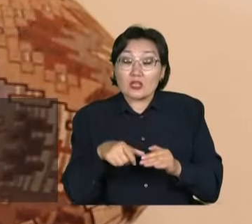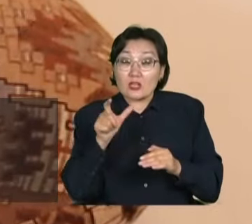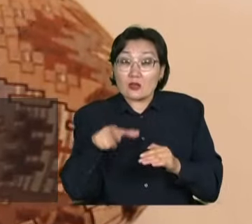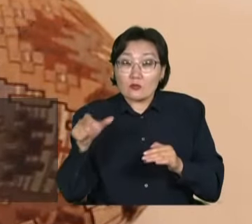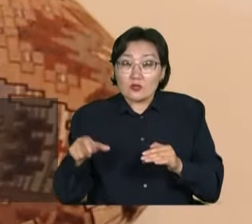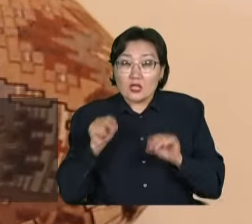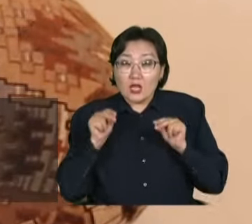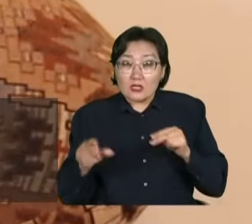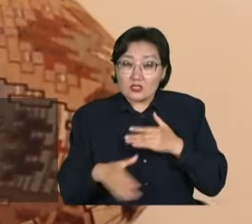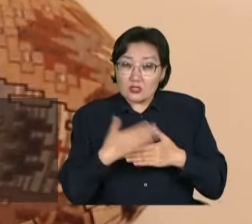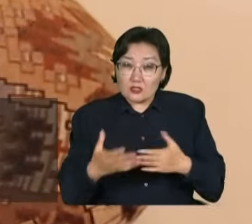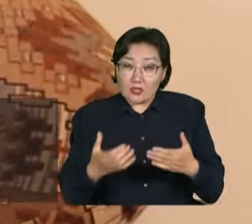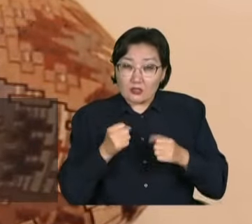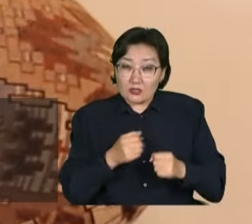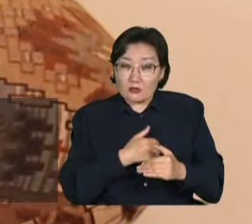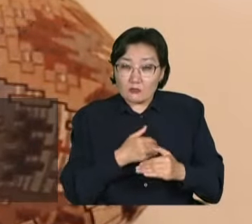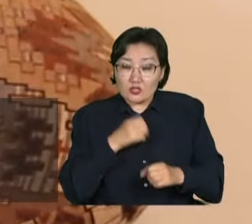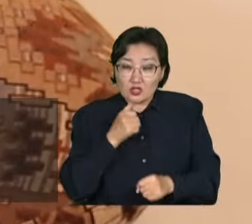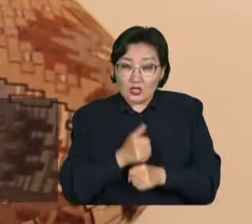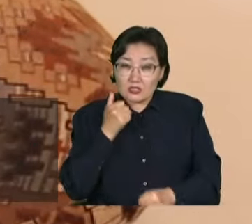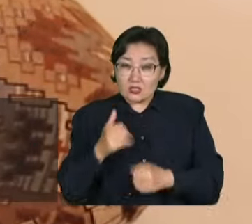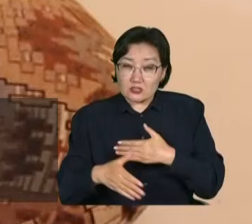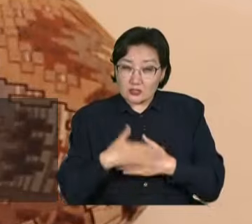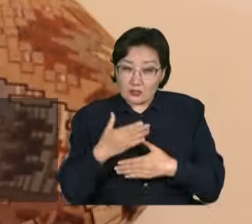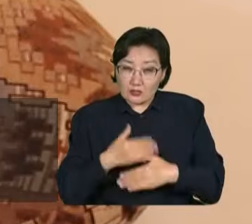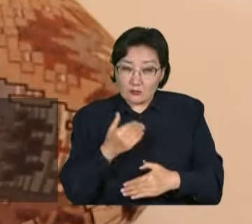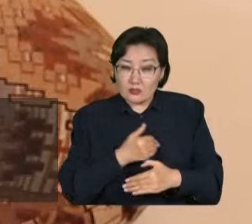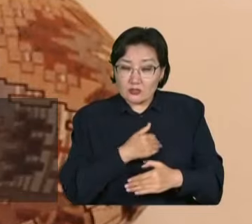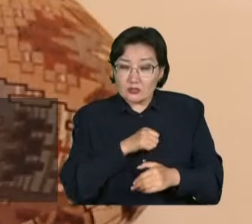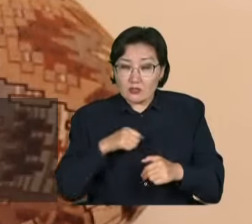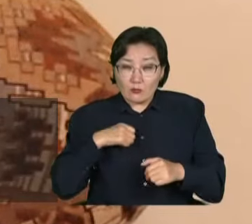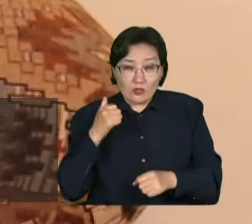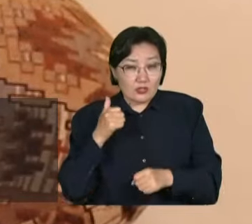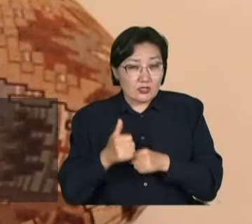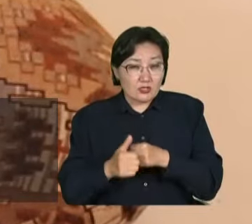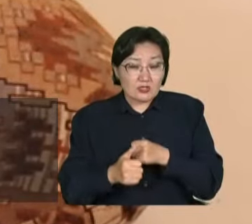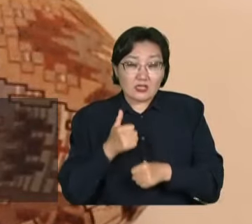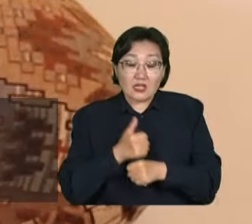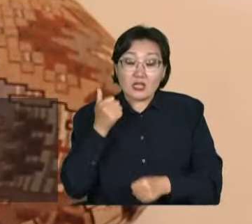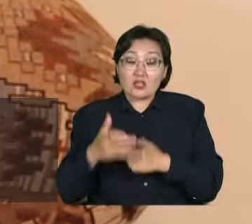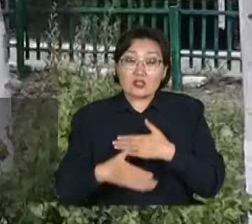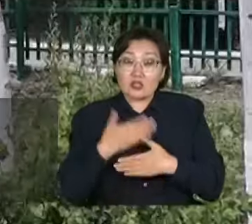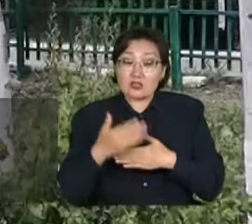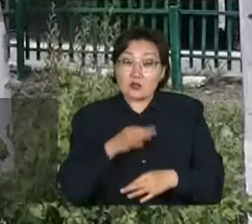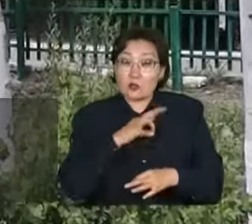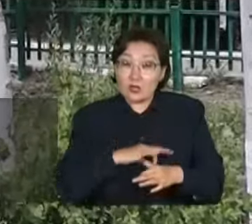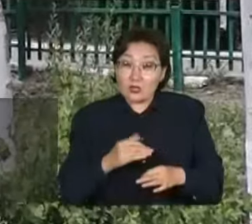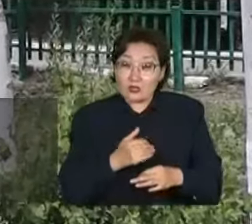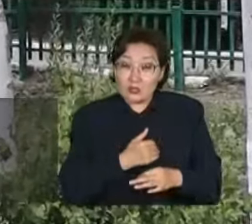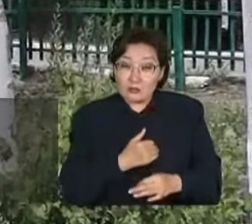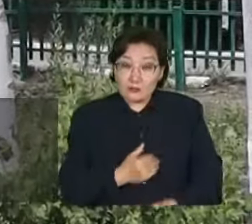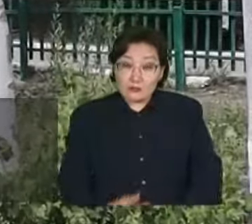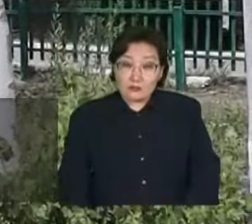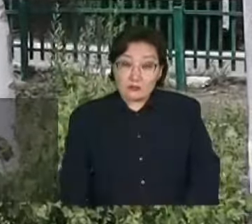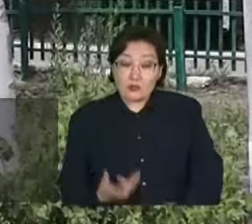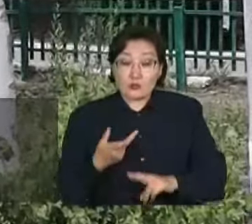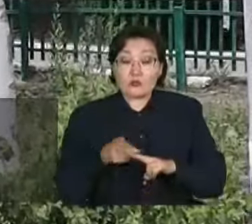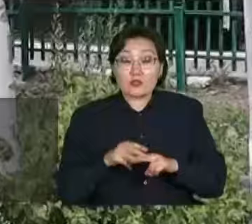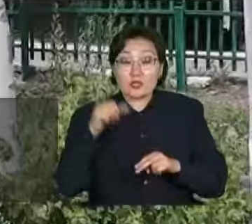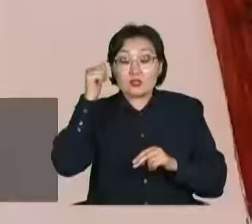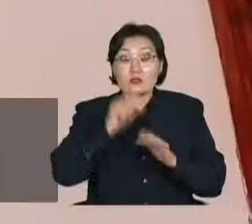әділ жазасын алсын, қатаң жаза, ең қатаң жаза тағайындалса екен дейді. Бұл